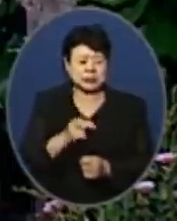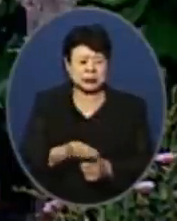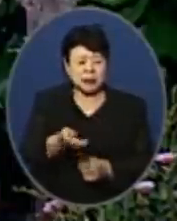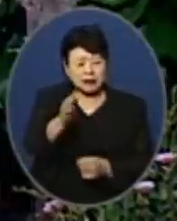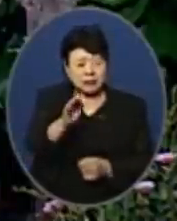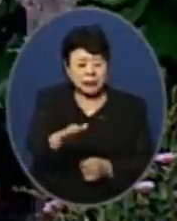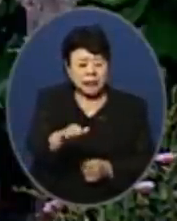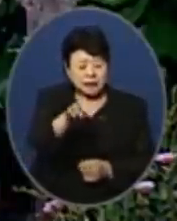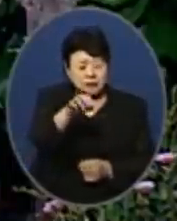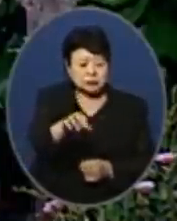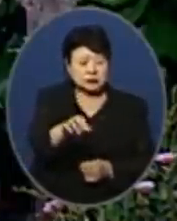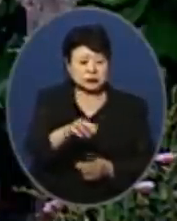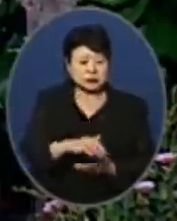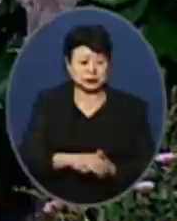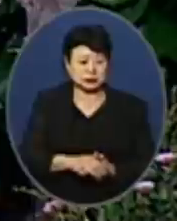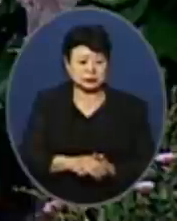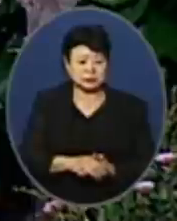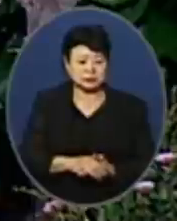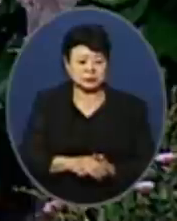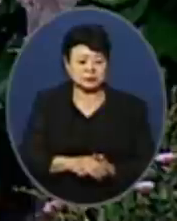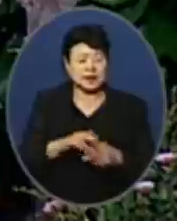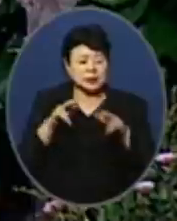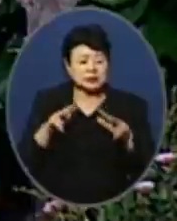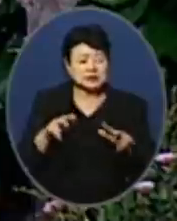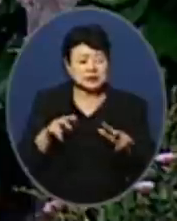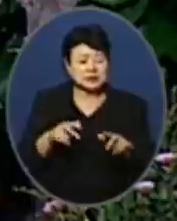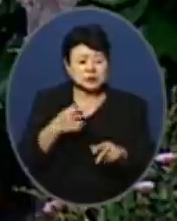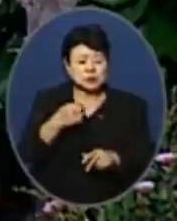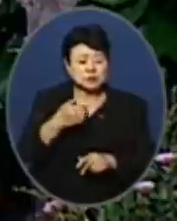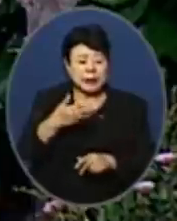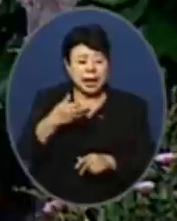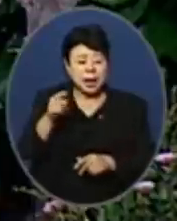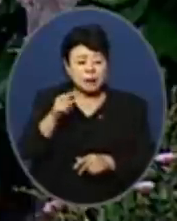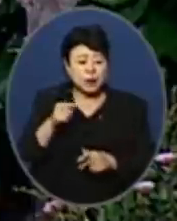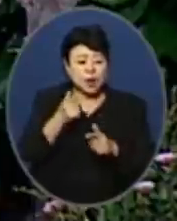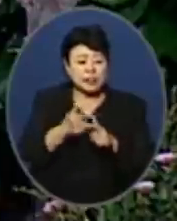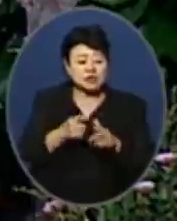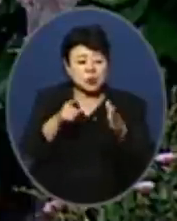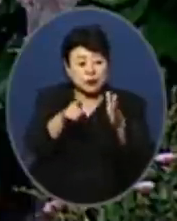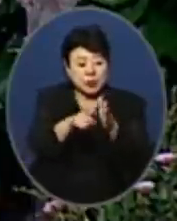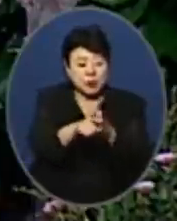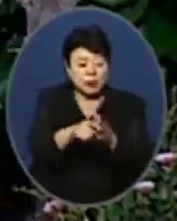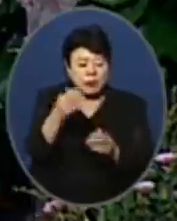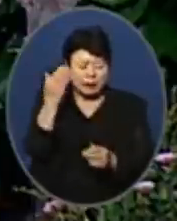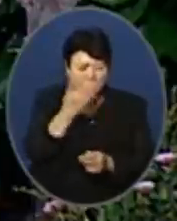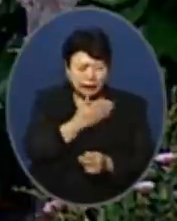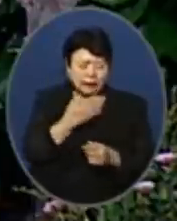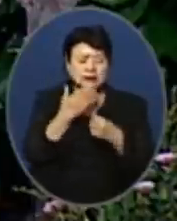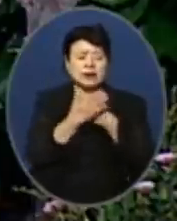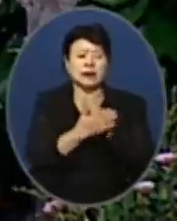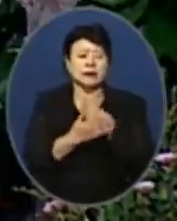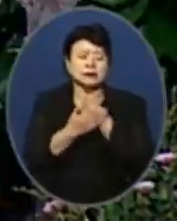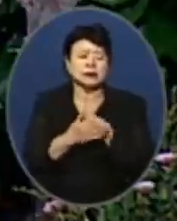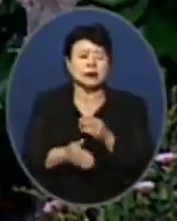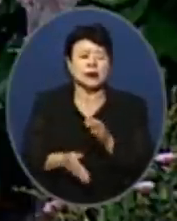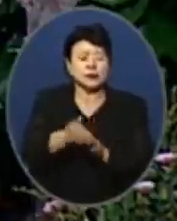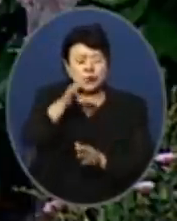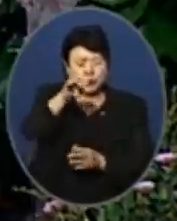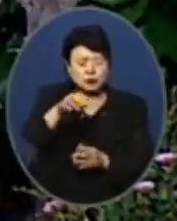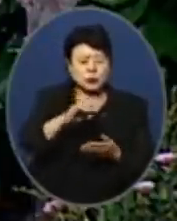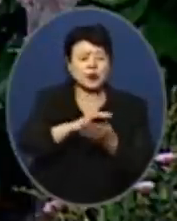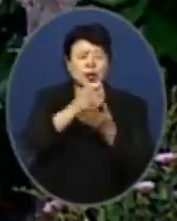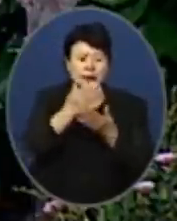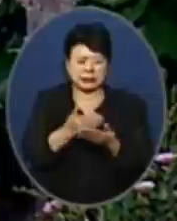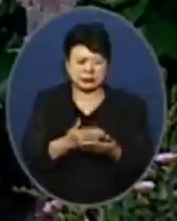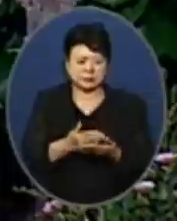그러나 알몽농가는 지금 98%가 예수를 믿고 깨끗하고 은혜로운 도시로 변했다고